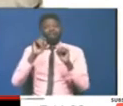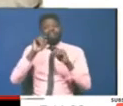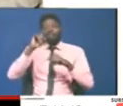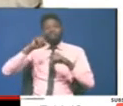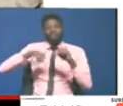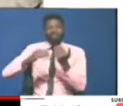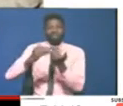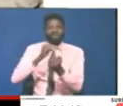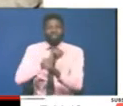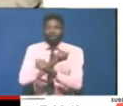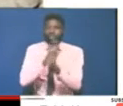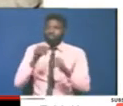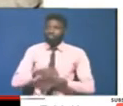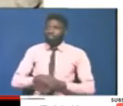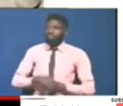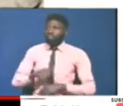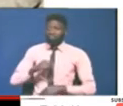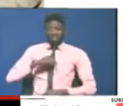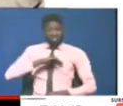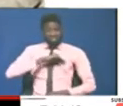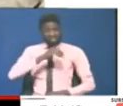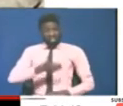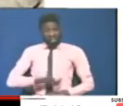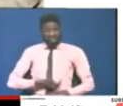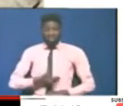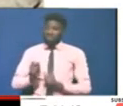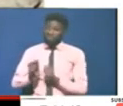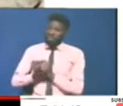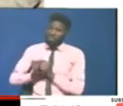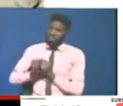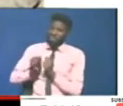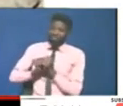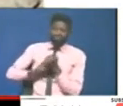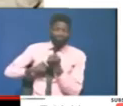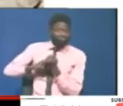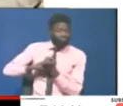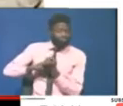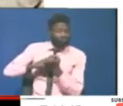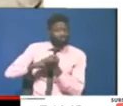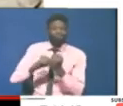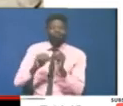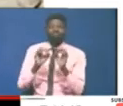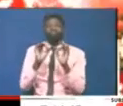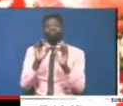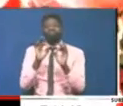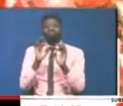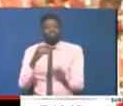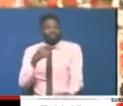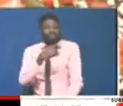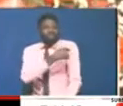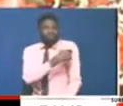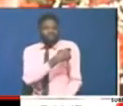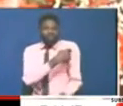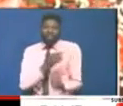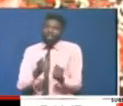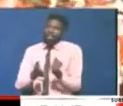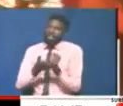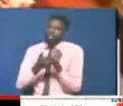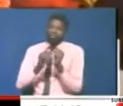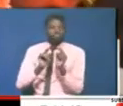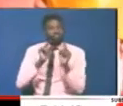pregnant, he's been with me the whole journey. Amenisupport vizuri, clinic amekuwa akinipeleka. Licha ya shamra